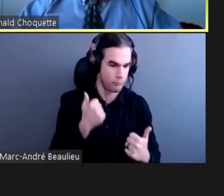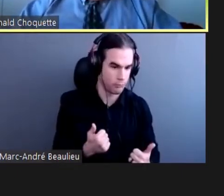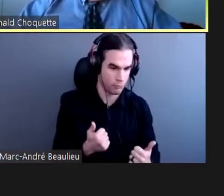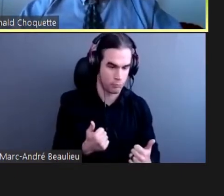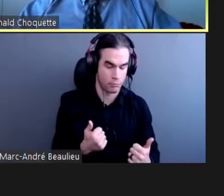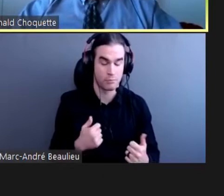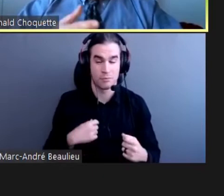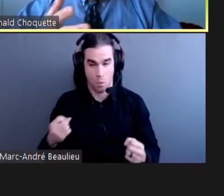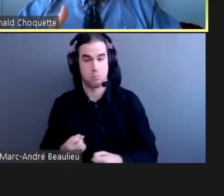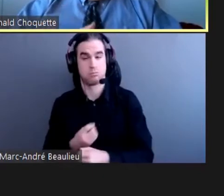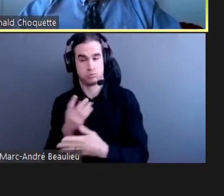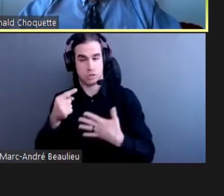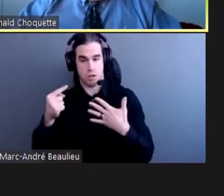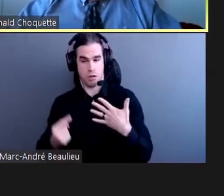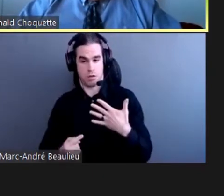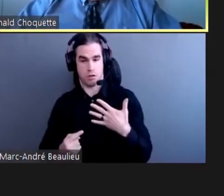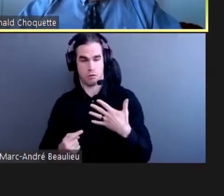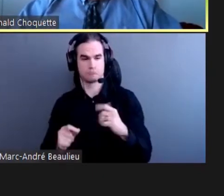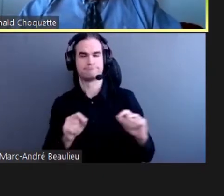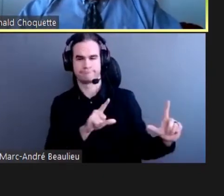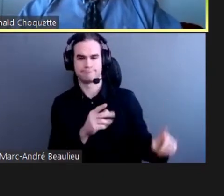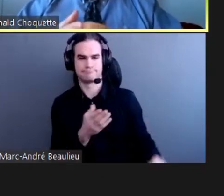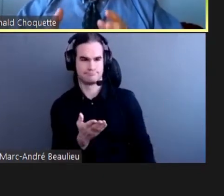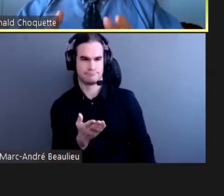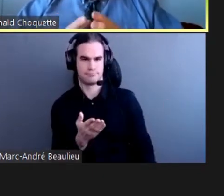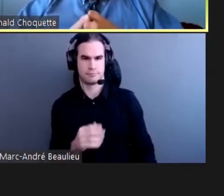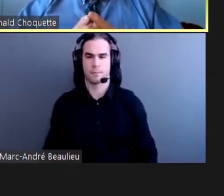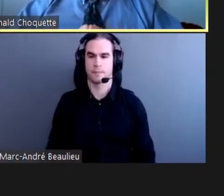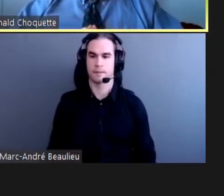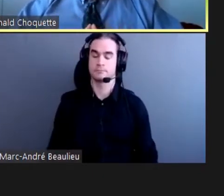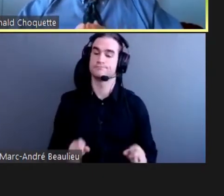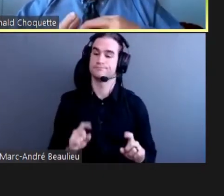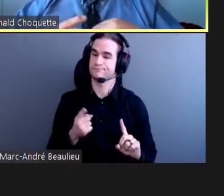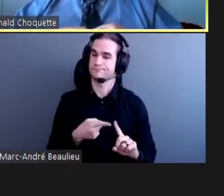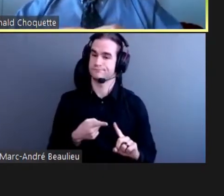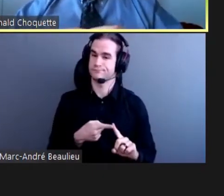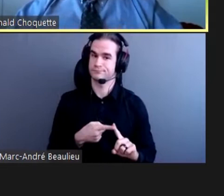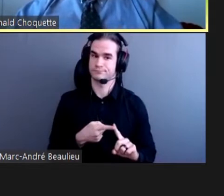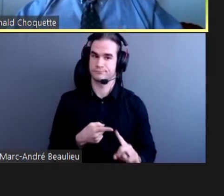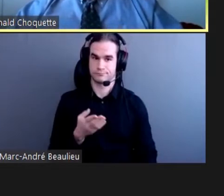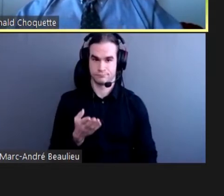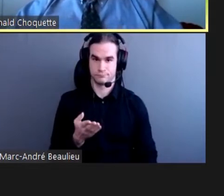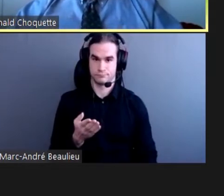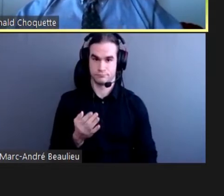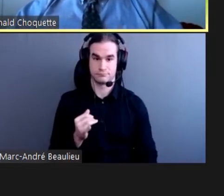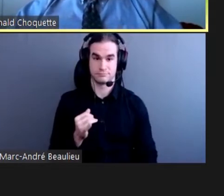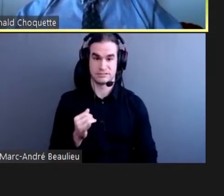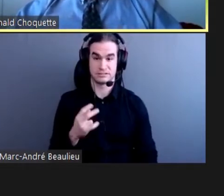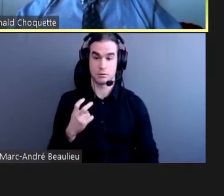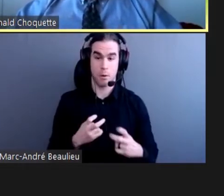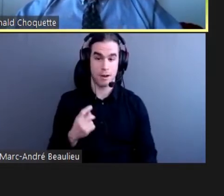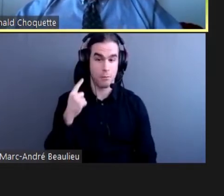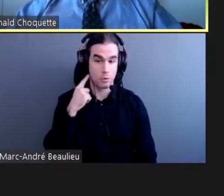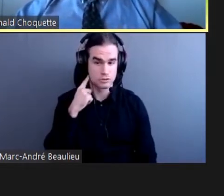différentes conséquences. Prochaine diapo. Bon, il y a la première chose que la personne qui a un problème d'audition